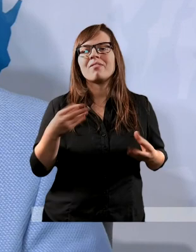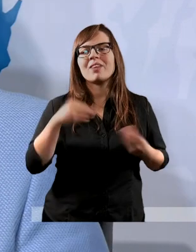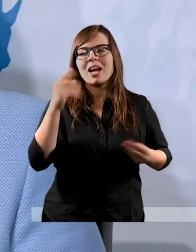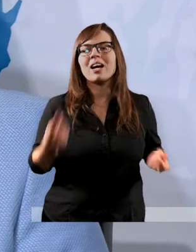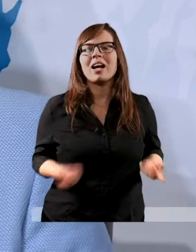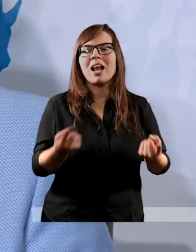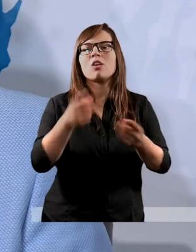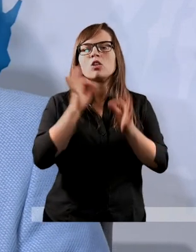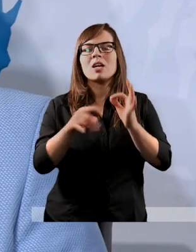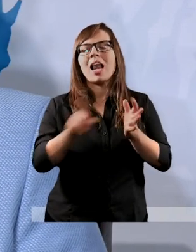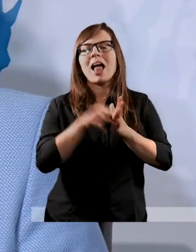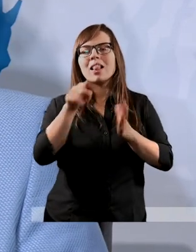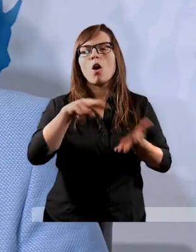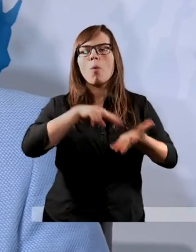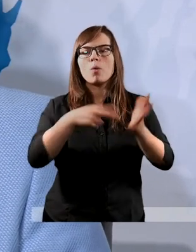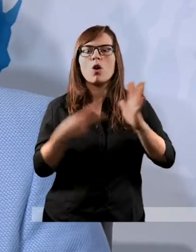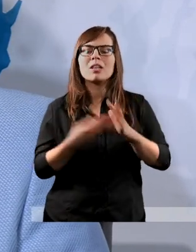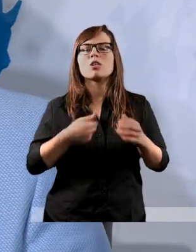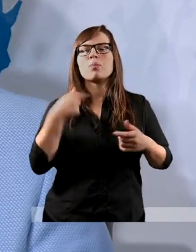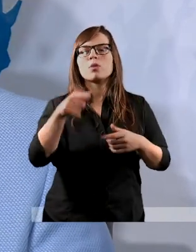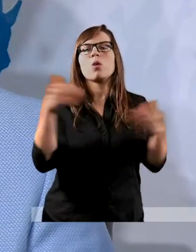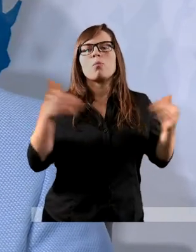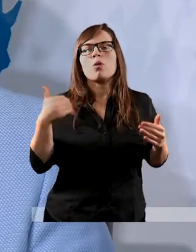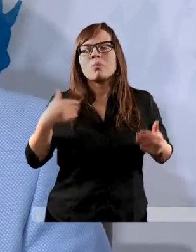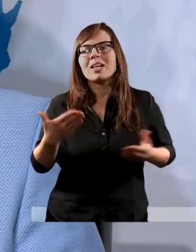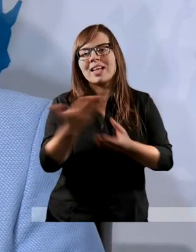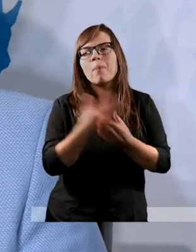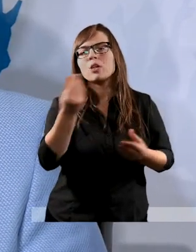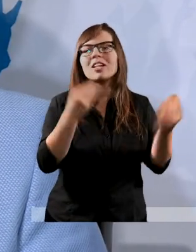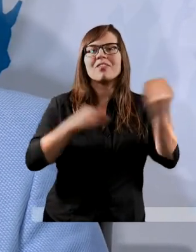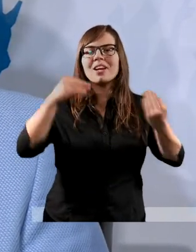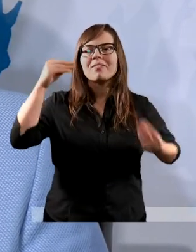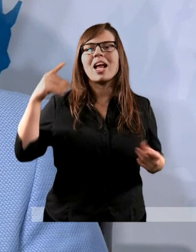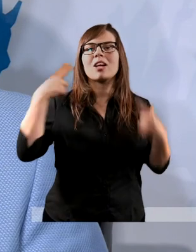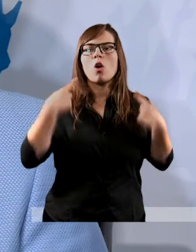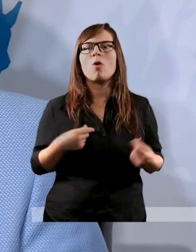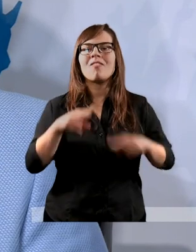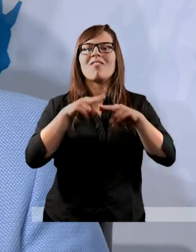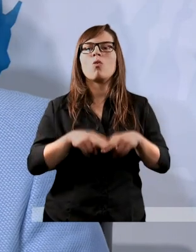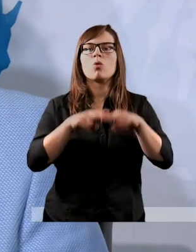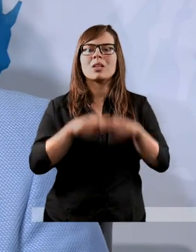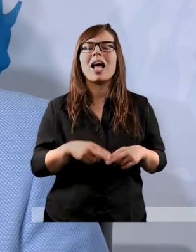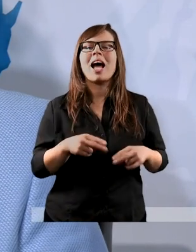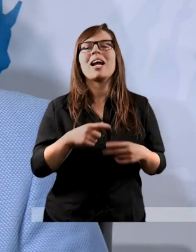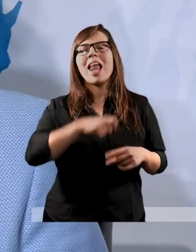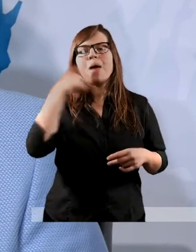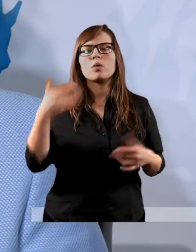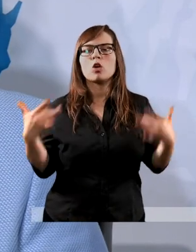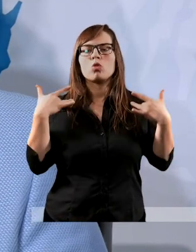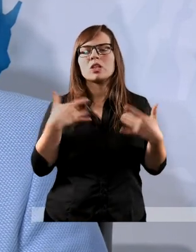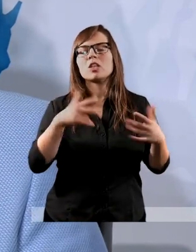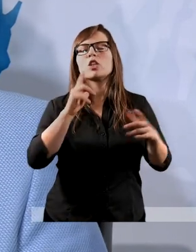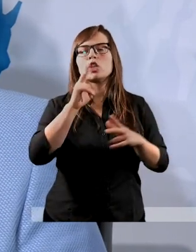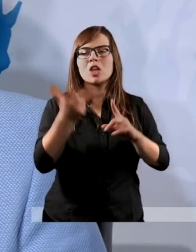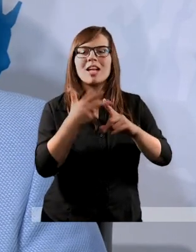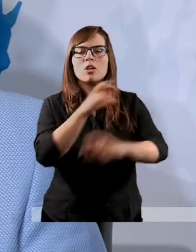reklamy, szczególnie dla tego projektu i żeby można było zaprosić jeszcze więcej osób. Fundacja Lepszego Życia,